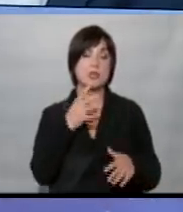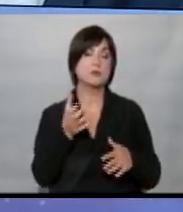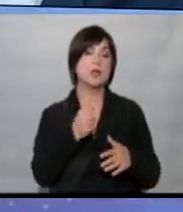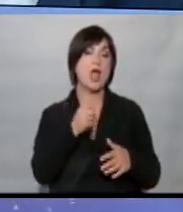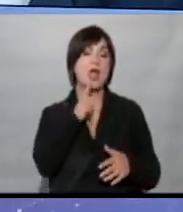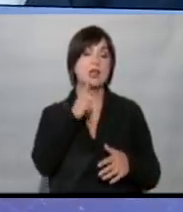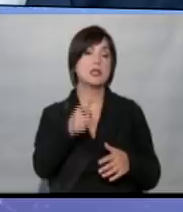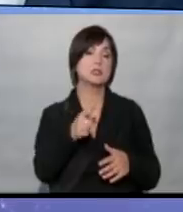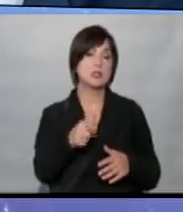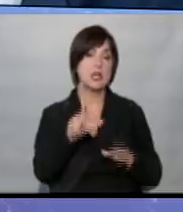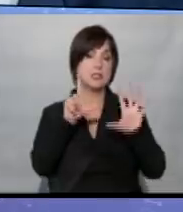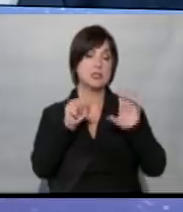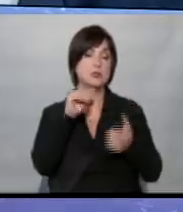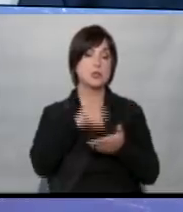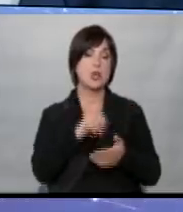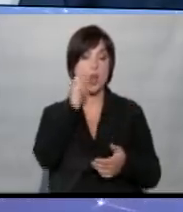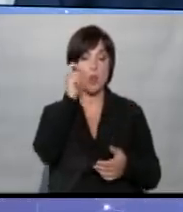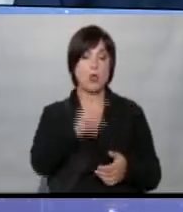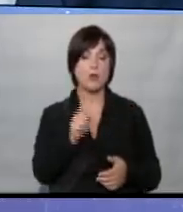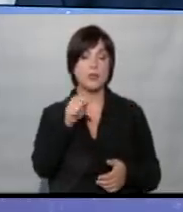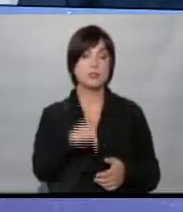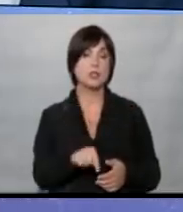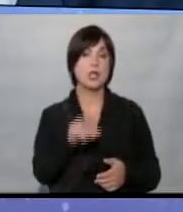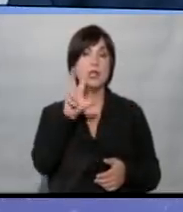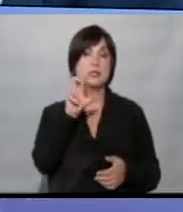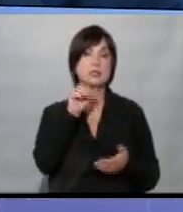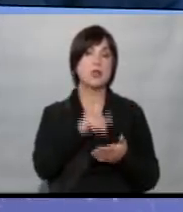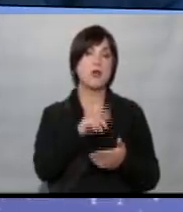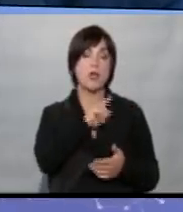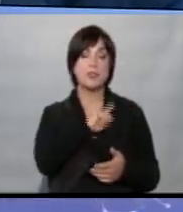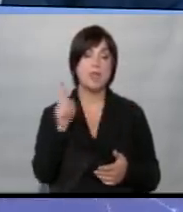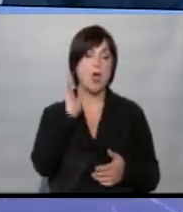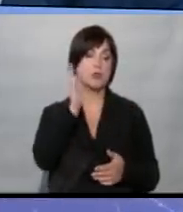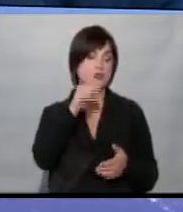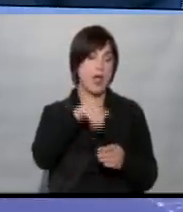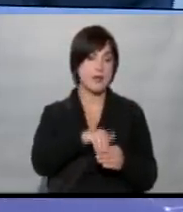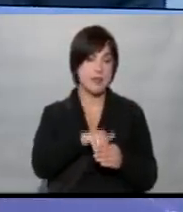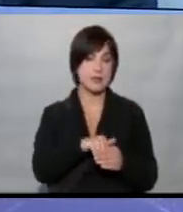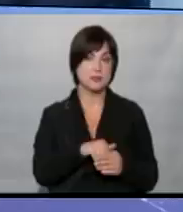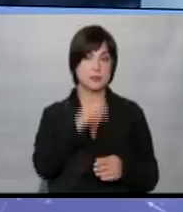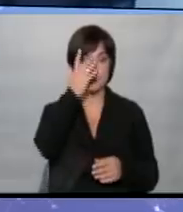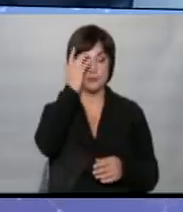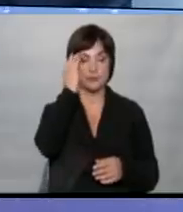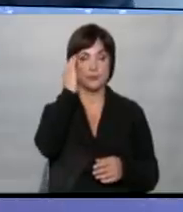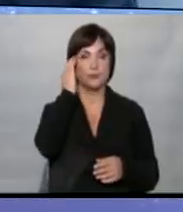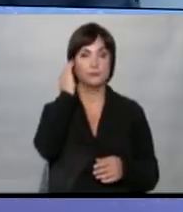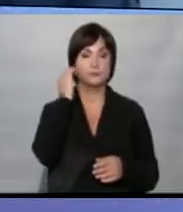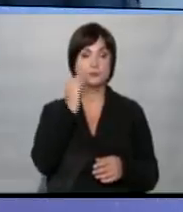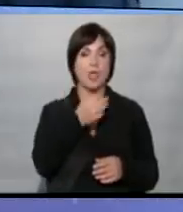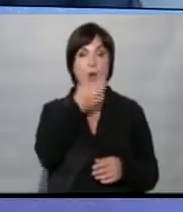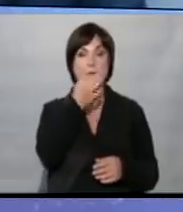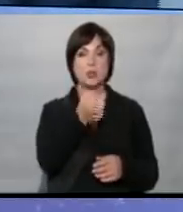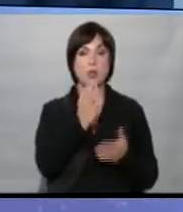експлоатирате гласовите на 700.000 луѓе кои не се тука. Добро. 300.000 луѓе кои никој не се тука. Уште беше прашањето и